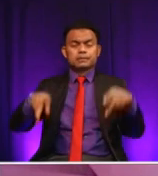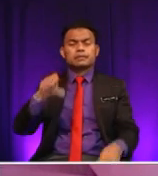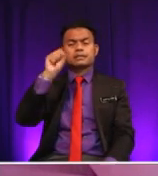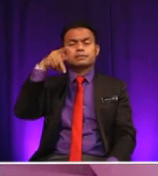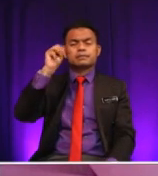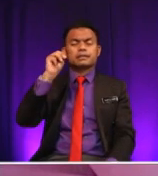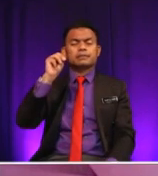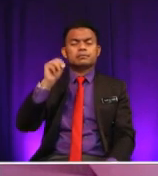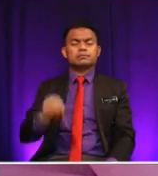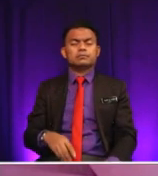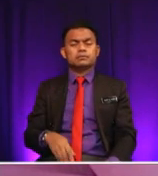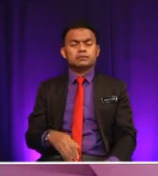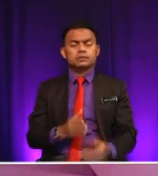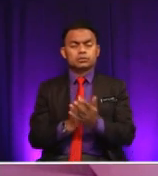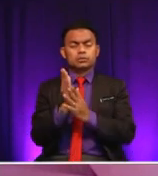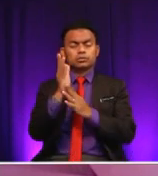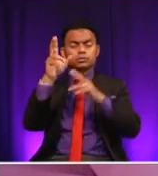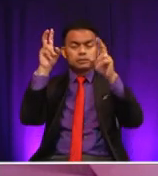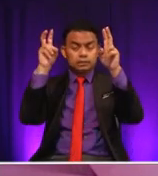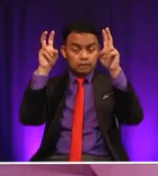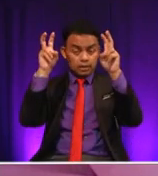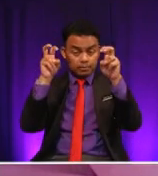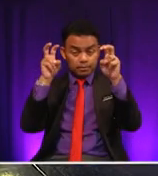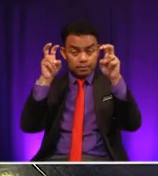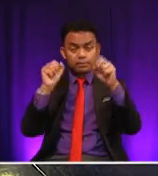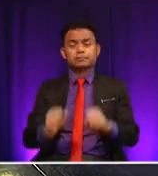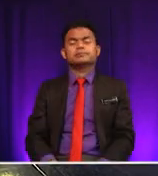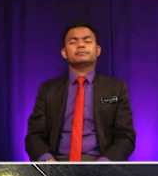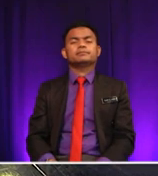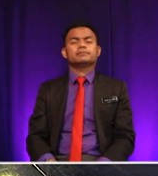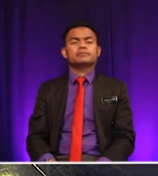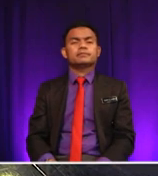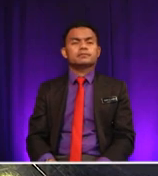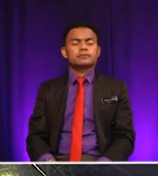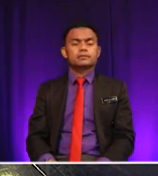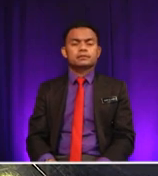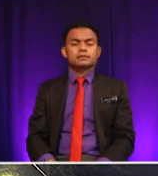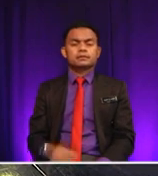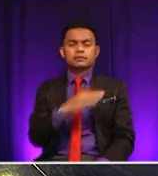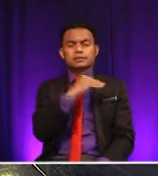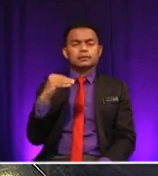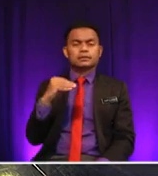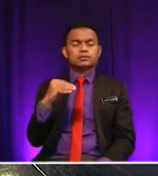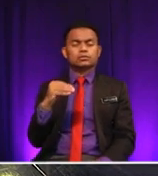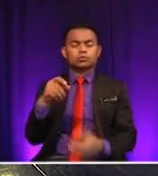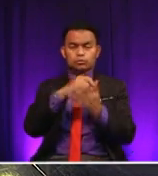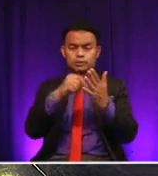contoh rangkap gurindam yang sesuai Oke perlu ditulis dalam jawaban kita